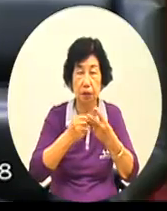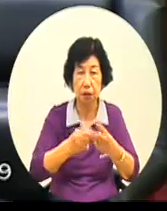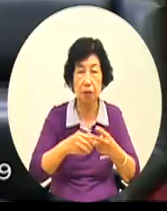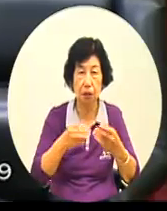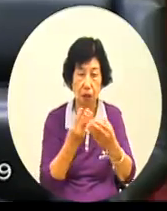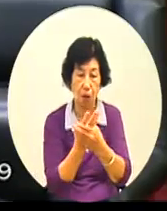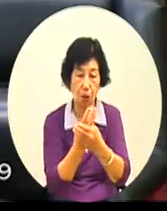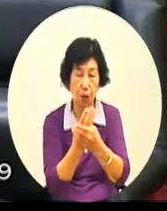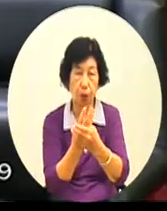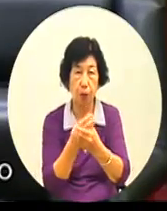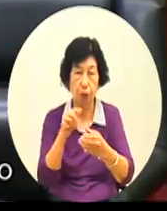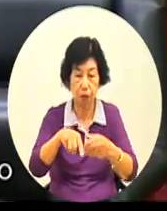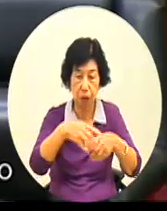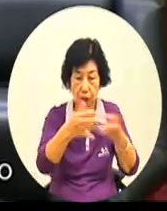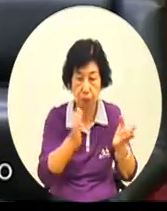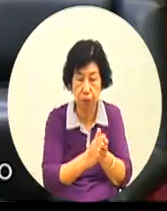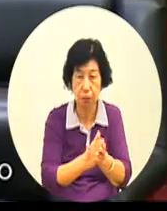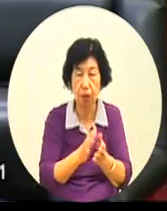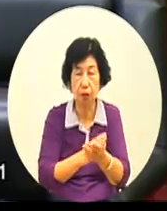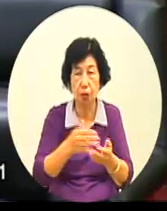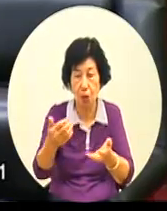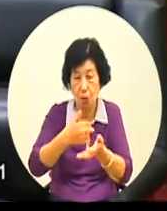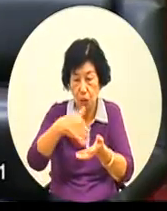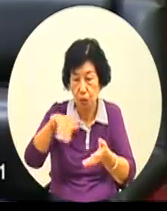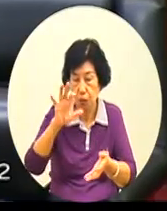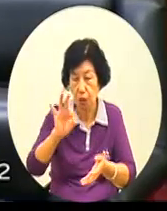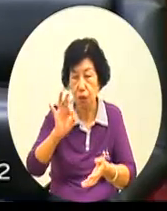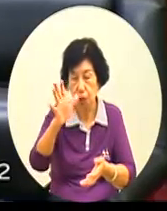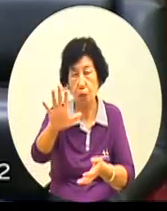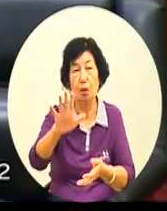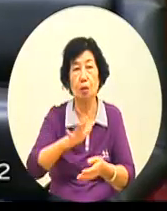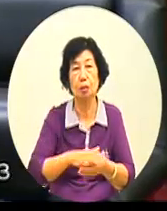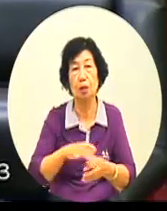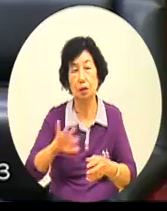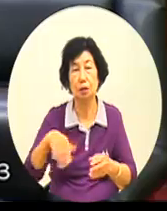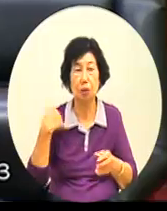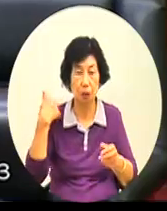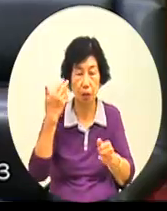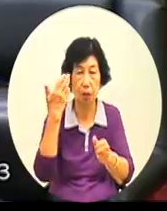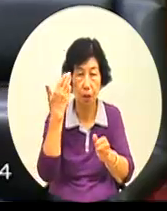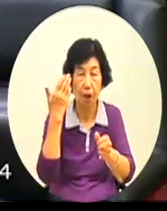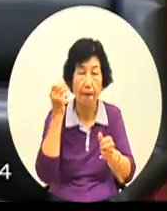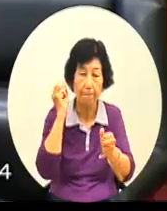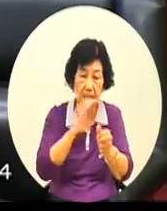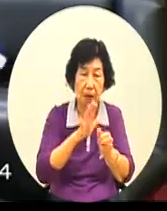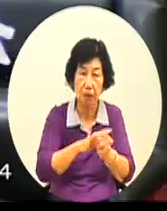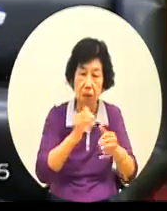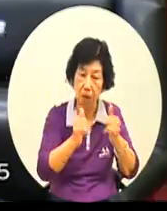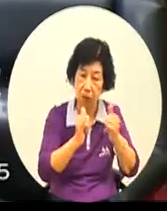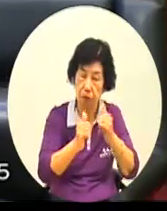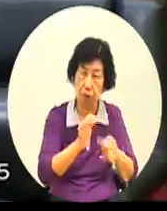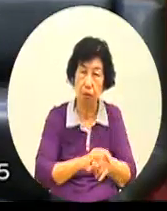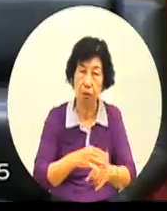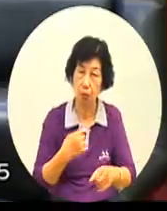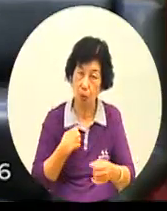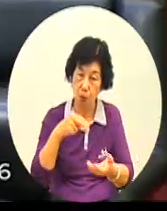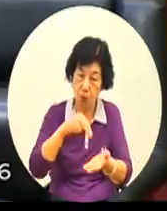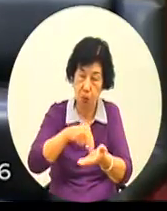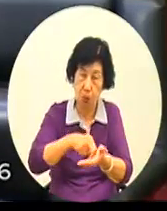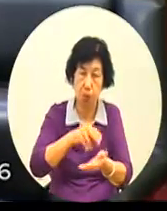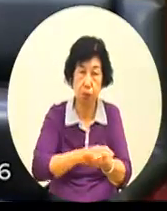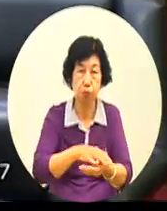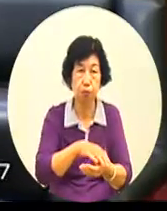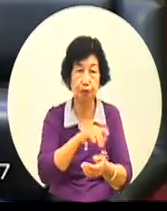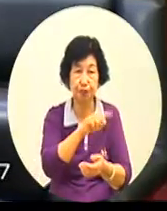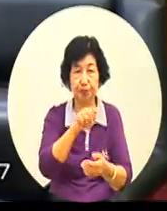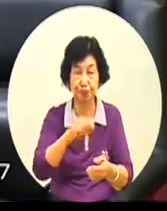脱到现在都还没有执行，你说我怎么交代乡亲？并不是我站在这里要指责大家，